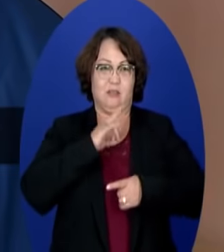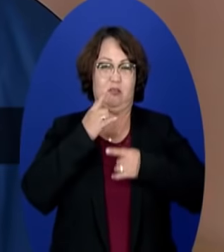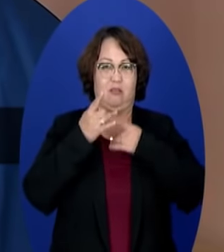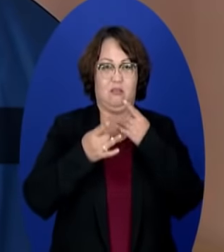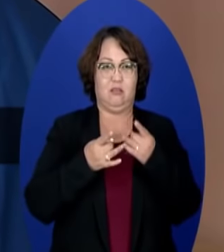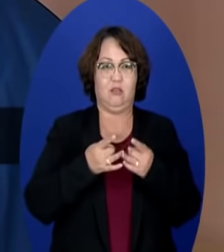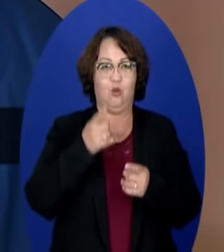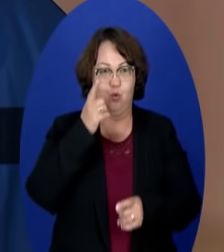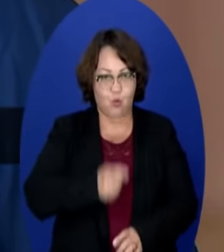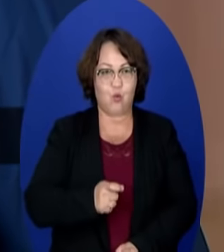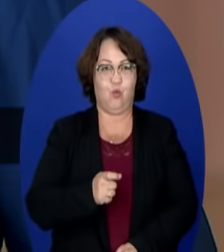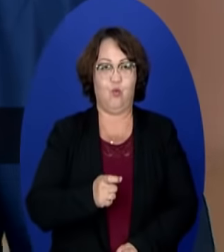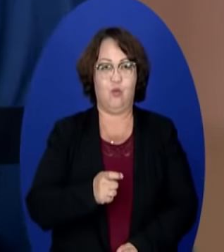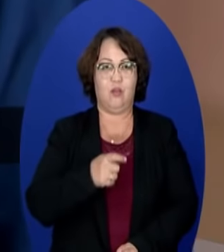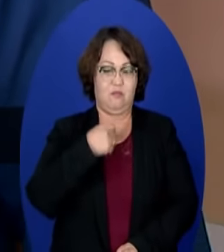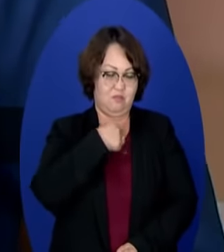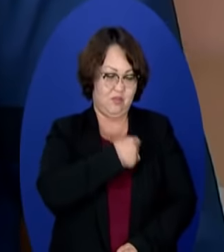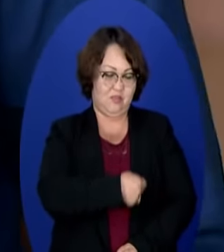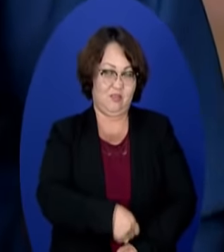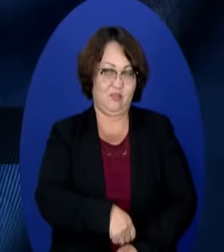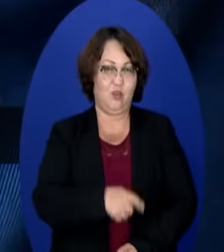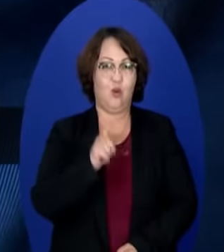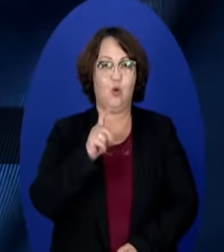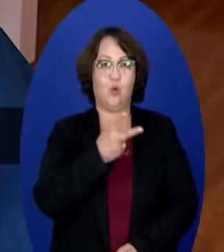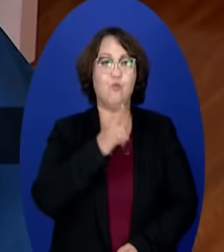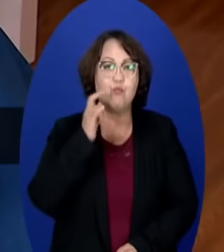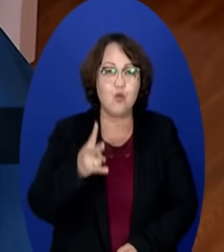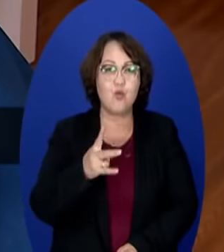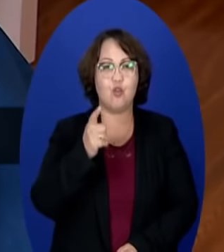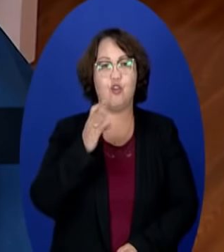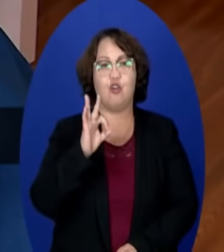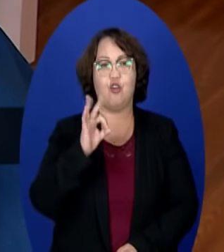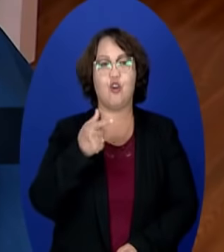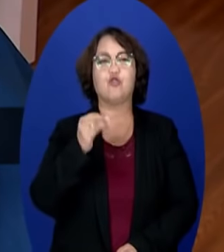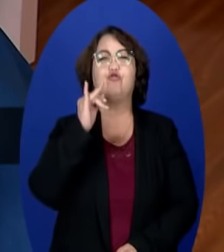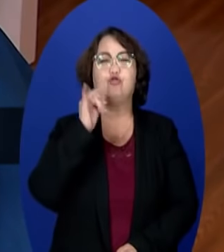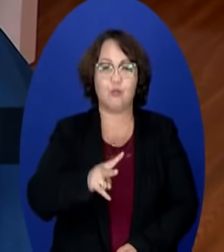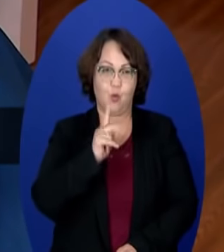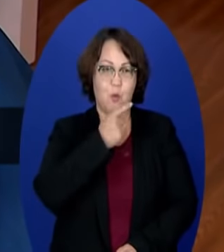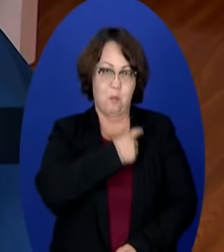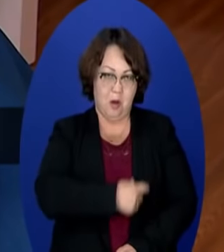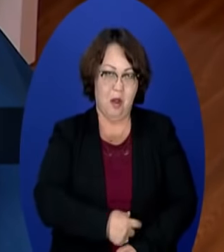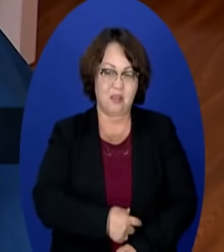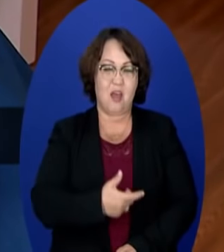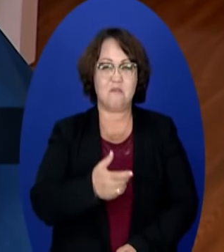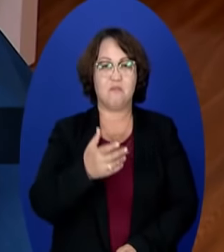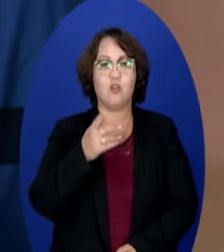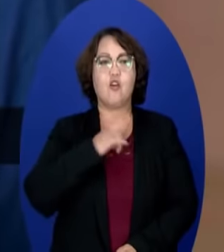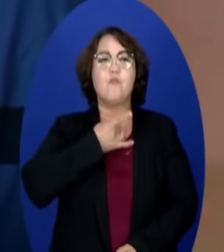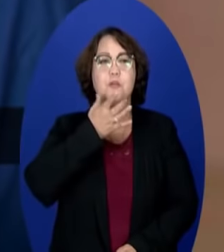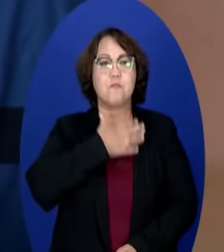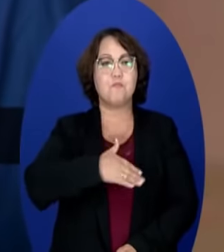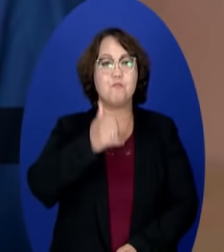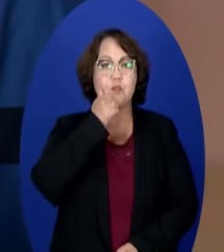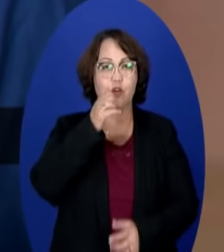ингээд бичсэн байж хүмүүн хөгжим гэд тийм учраас энэ Хөөми гэдэг юм соёлыг би дээрээ биеэсээ бас гаргаад би дээрээ бас